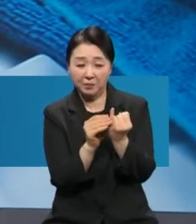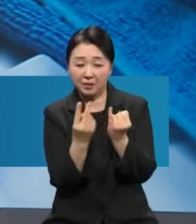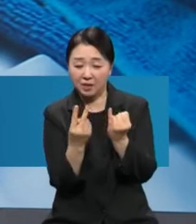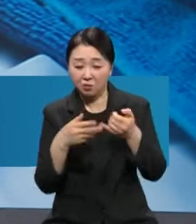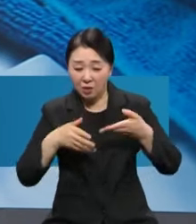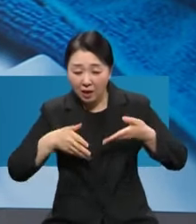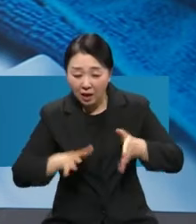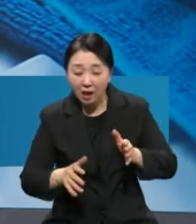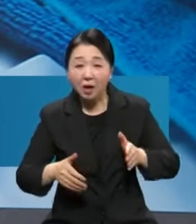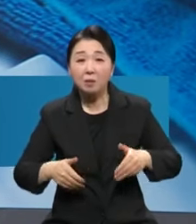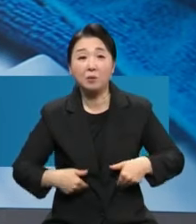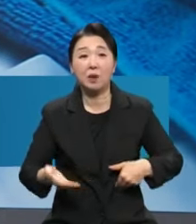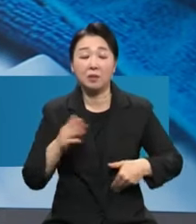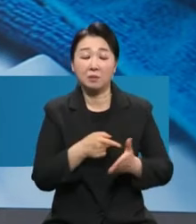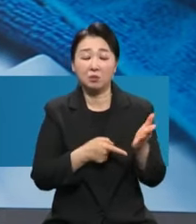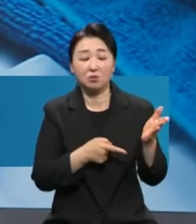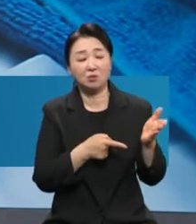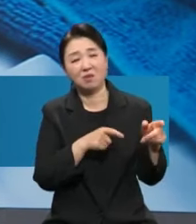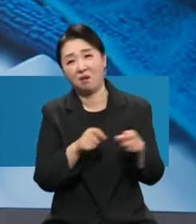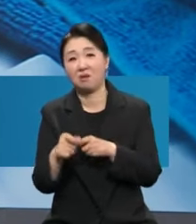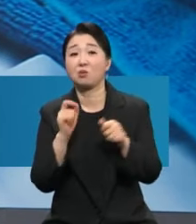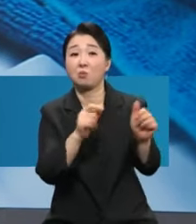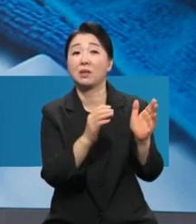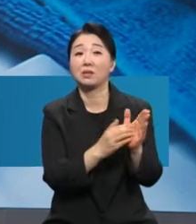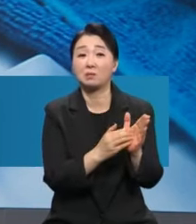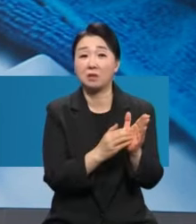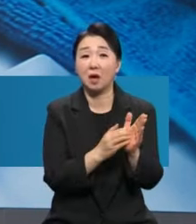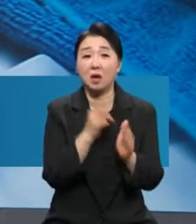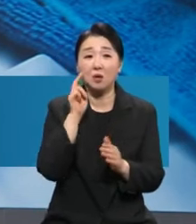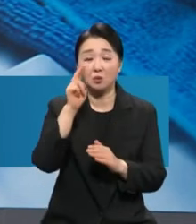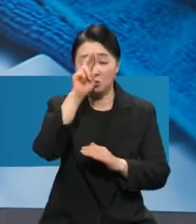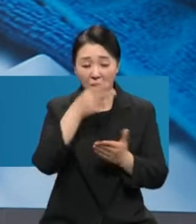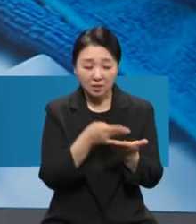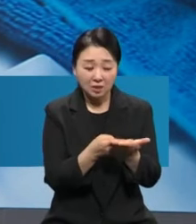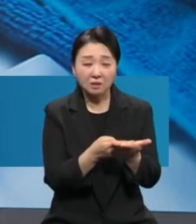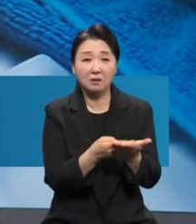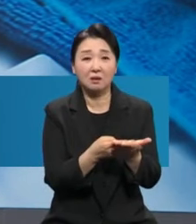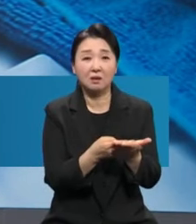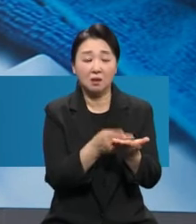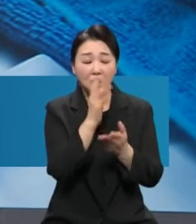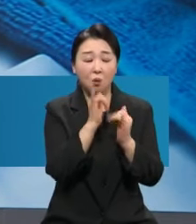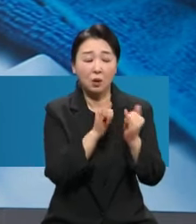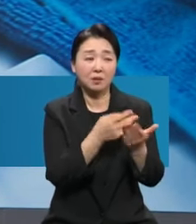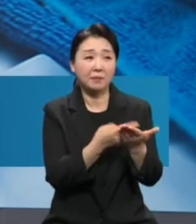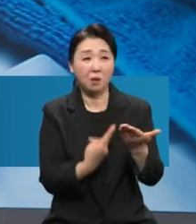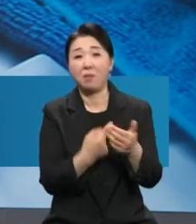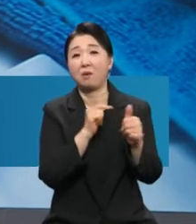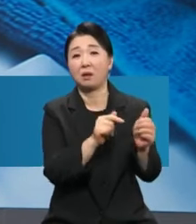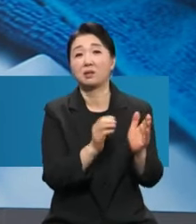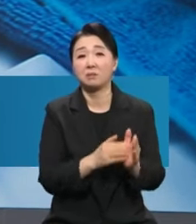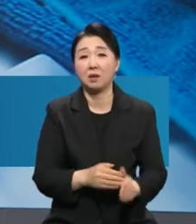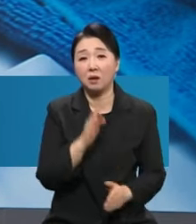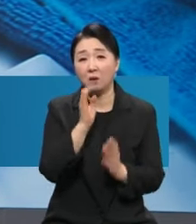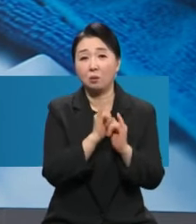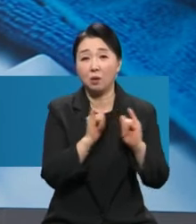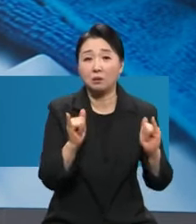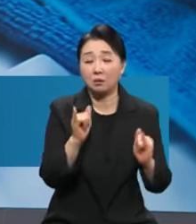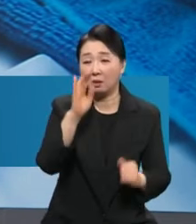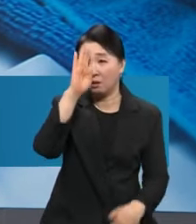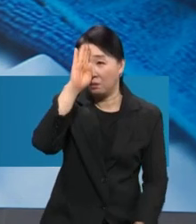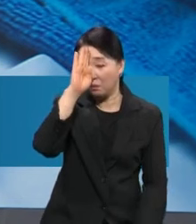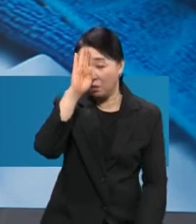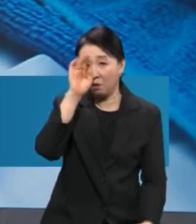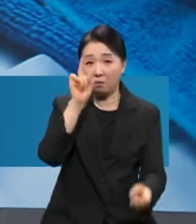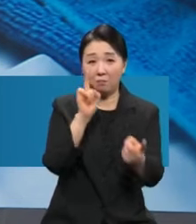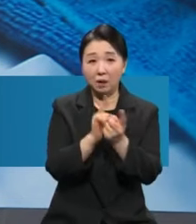연기 통보를 받았다고 합니다. 중환자실에 입원한 환자들마저 퇴원하란 통보를 받았습니다. 환자들은 병을 얻었다는